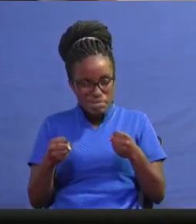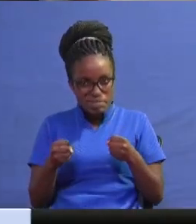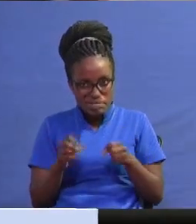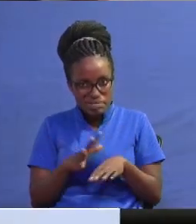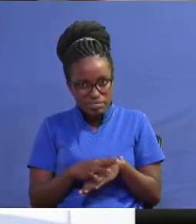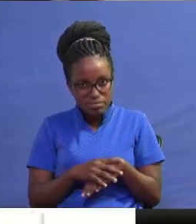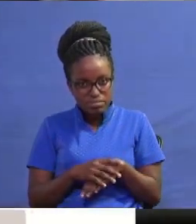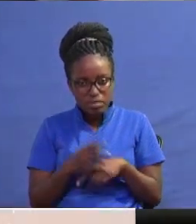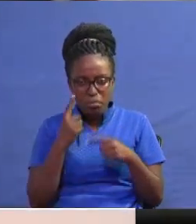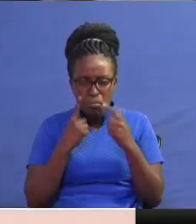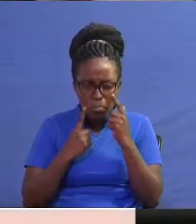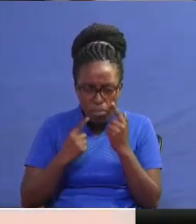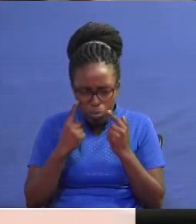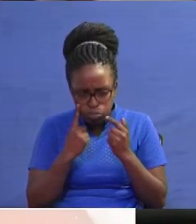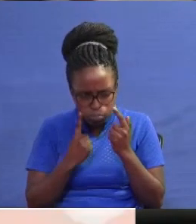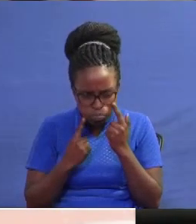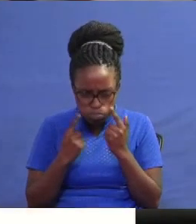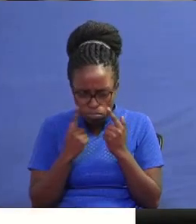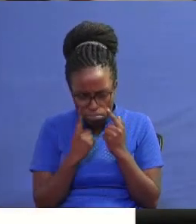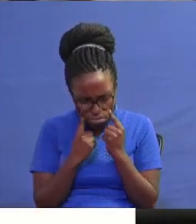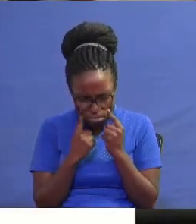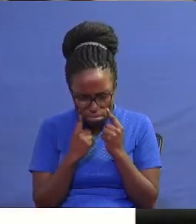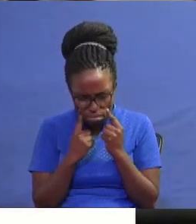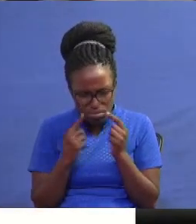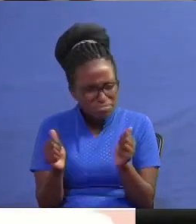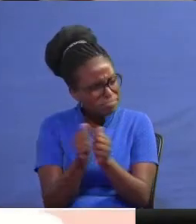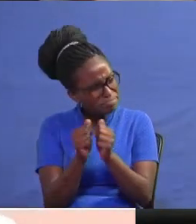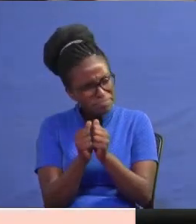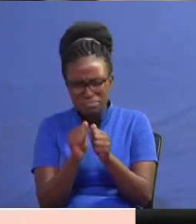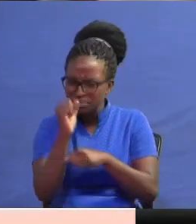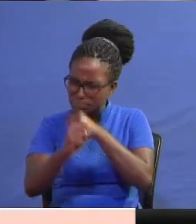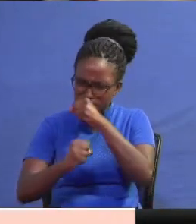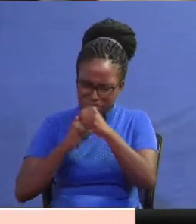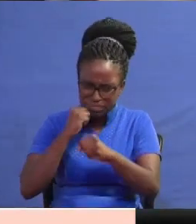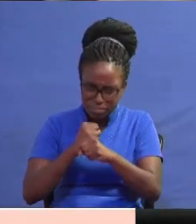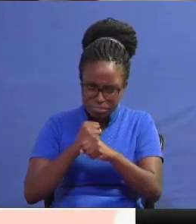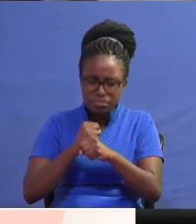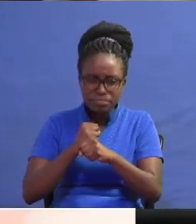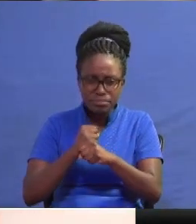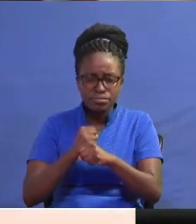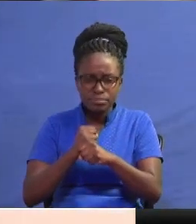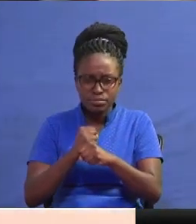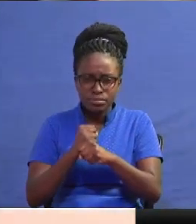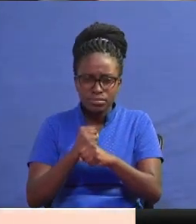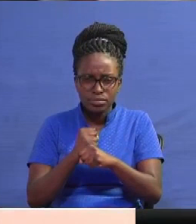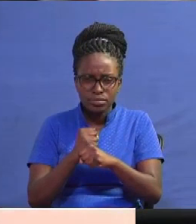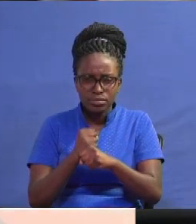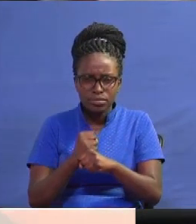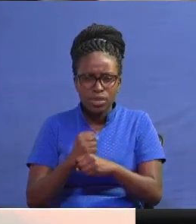cry, because if in 10 years you could only implement or